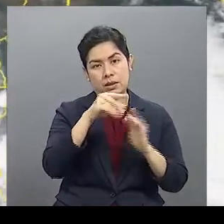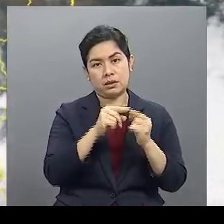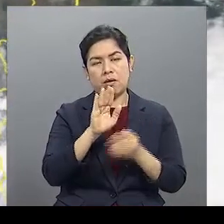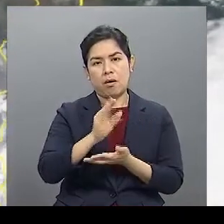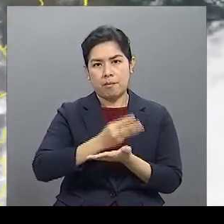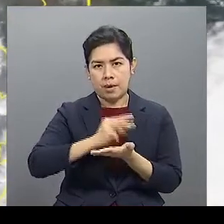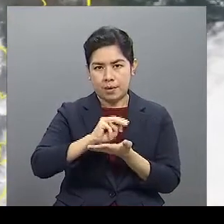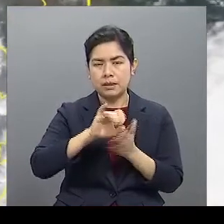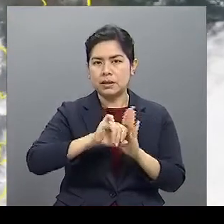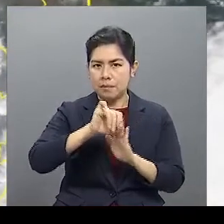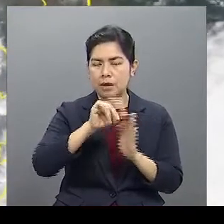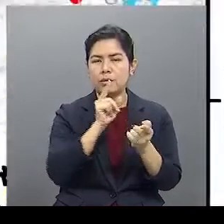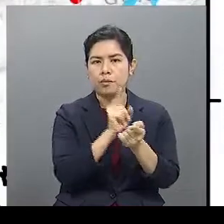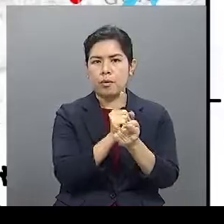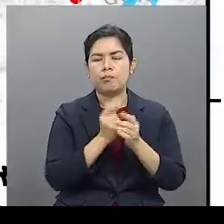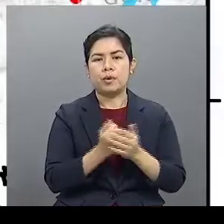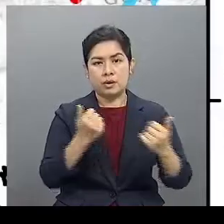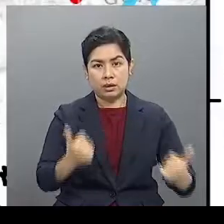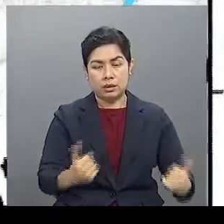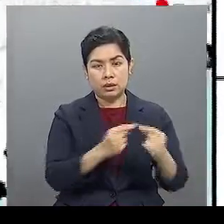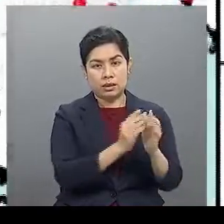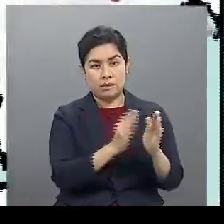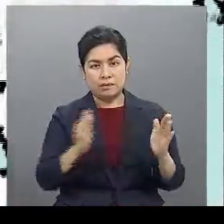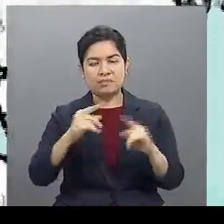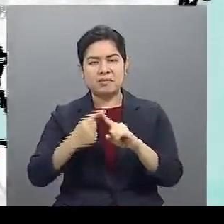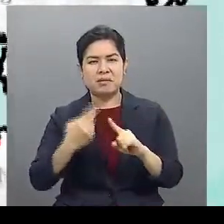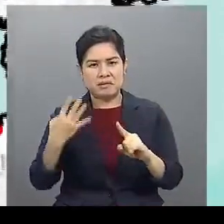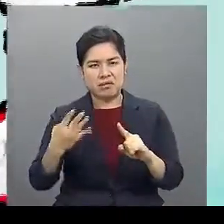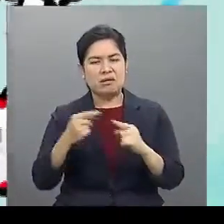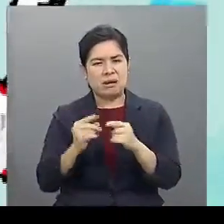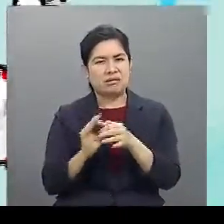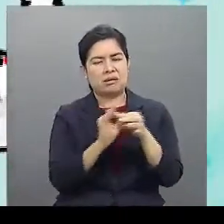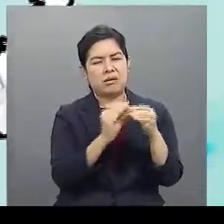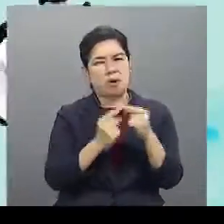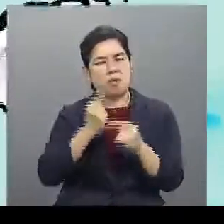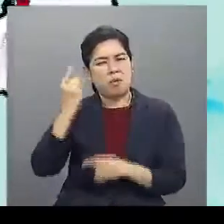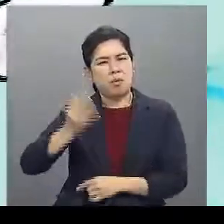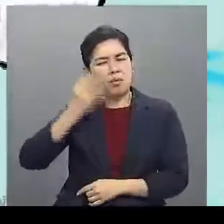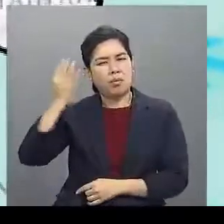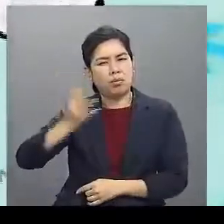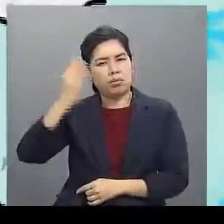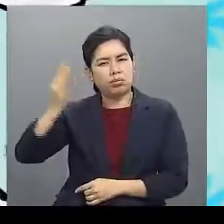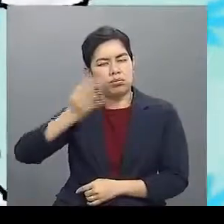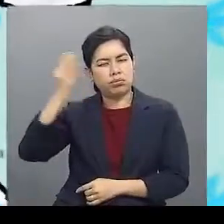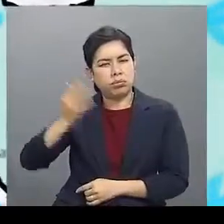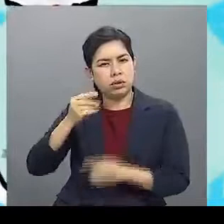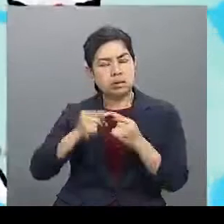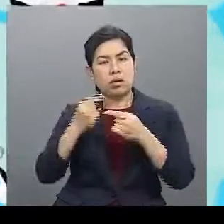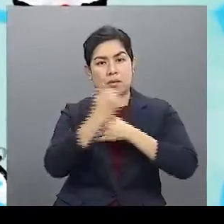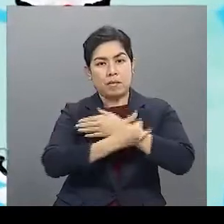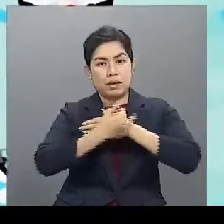าช่วงนี้ไปจนถึงเดือนเมษายนยังมีอิทธิพลจากลมตะวันตกประกอบกับประเทศเมียนมายังเกิดจุดความร้อนอย่